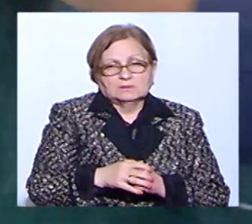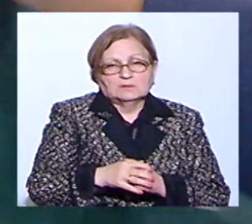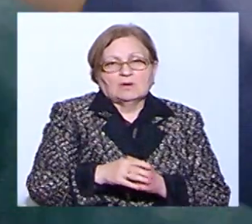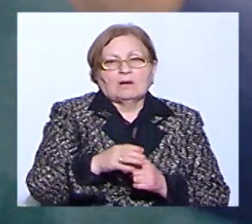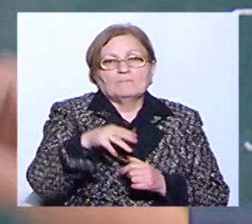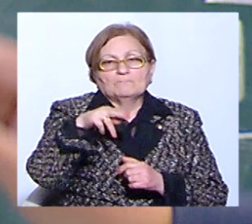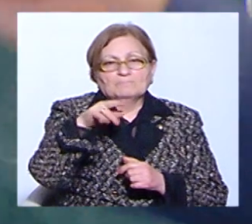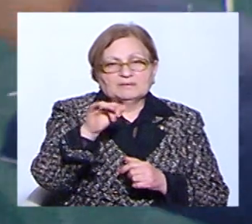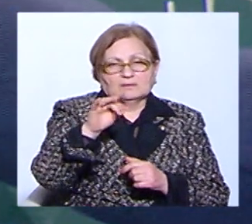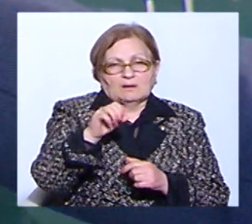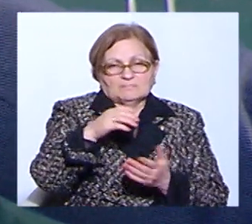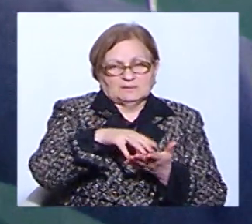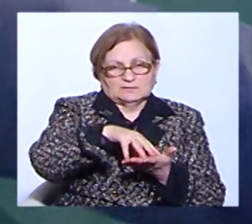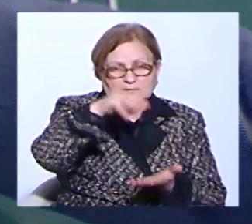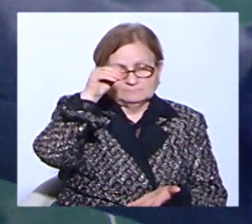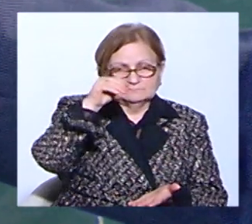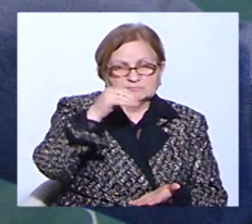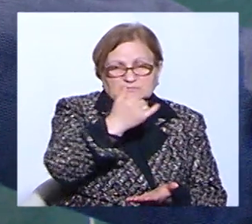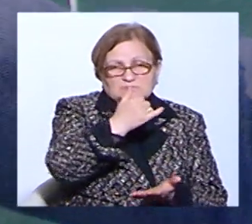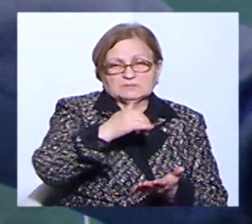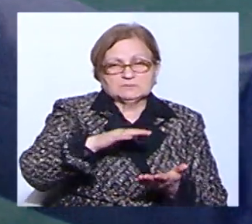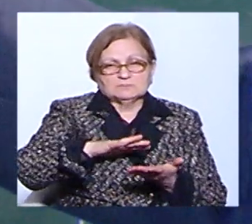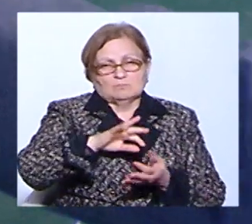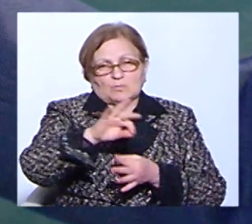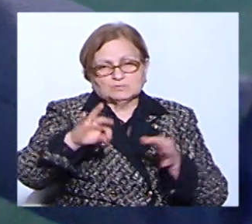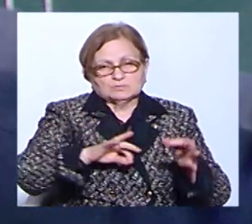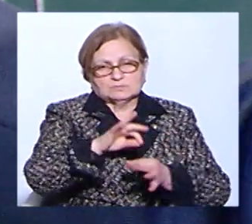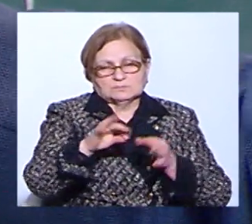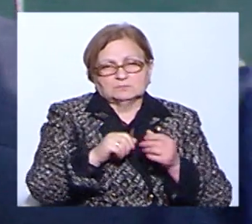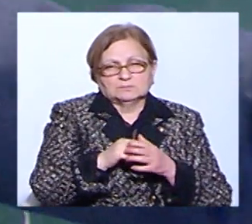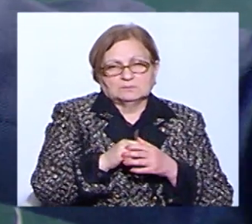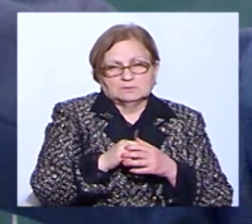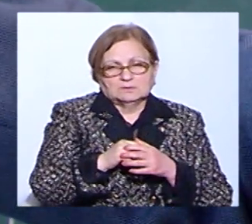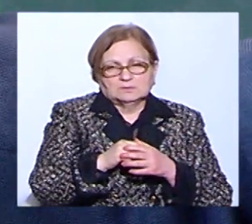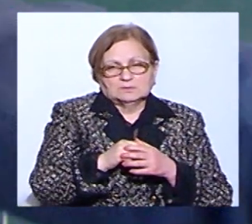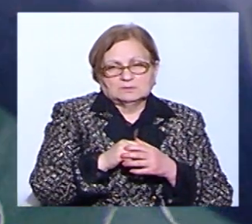პირამიდის მოცულობა. პირამიდა. აი ესე დავარქვათ.